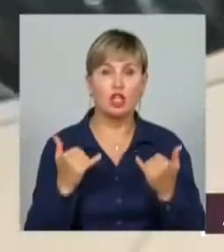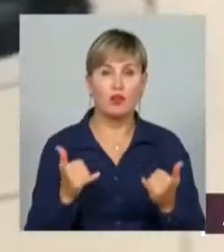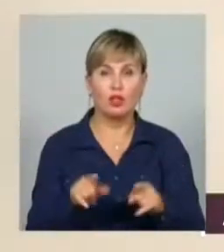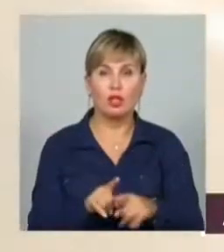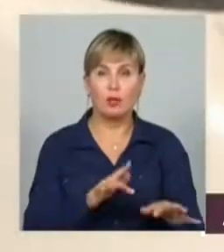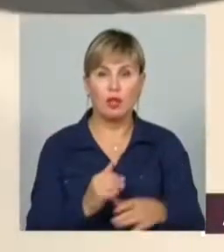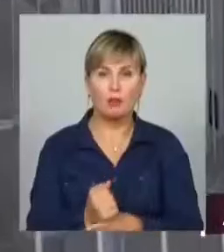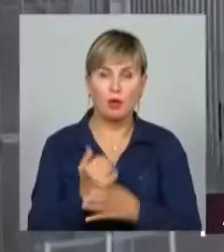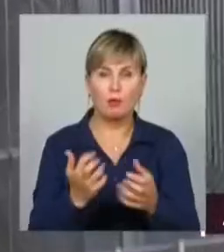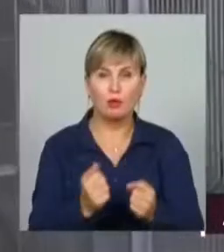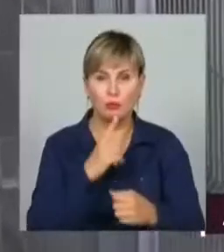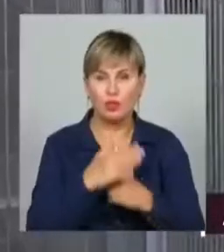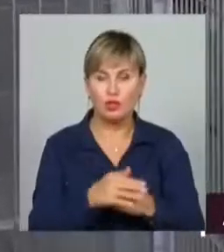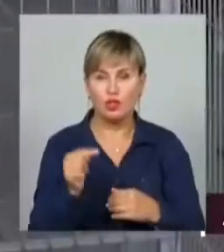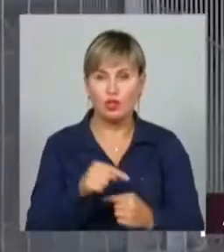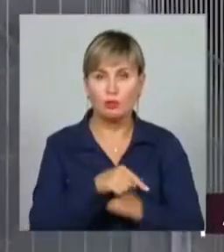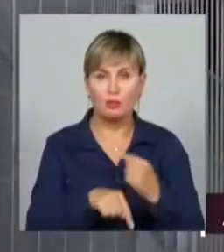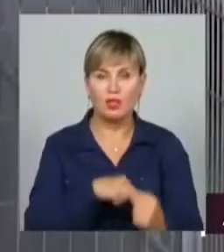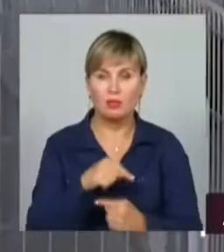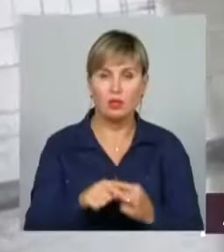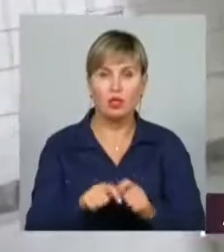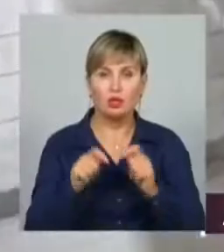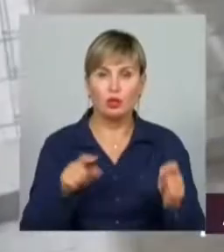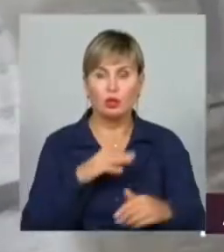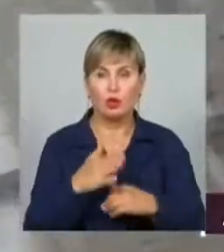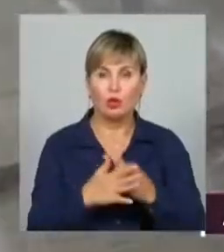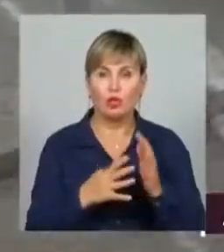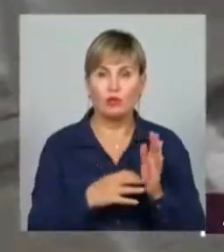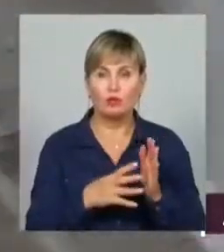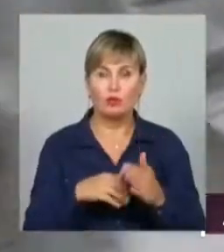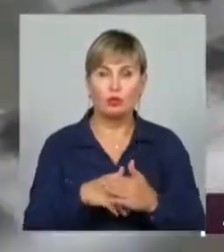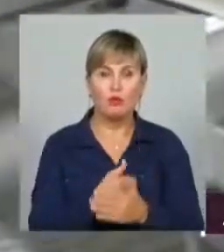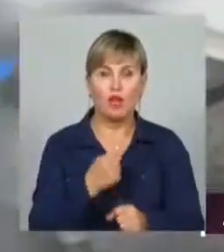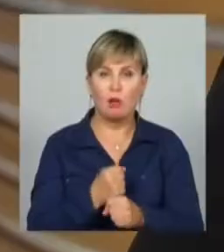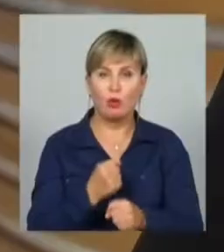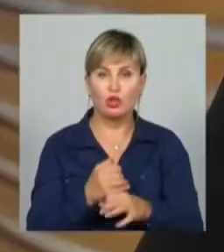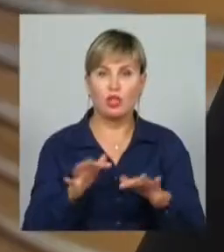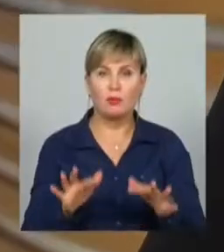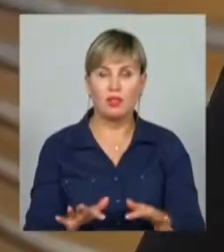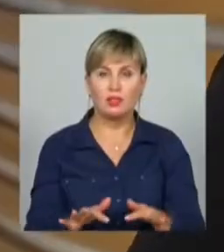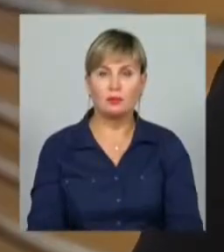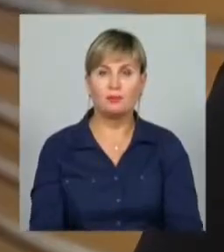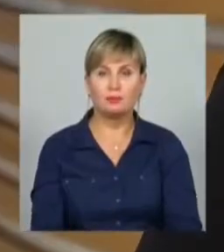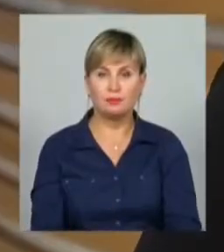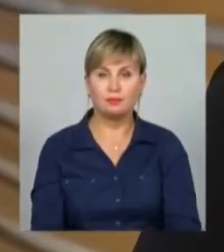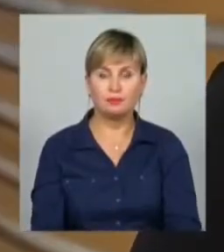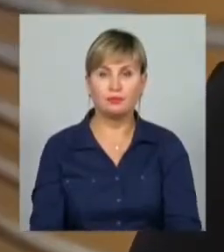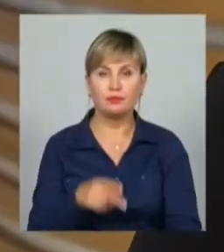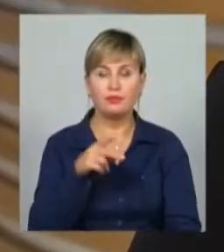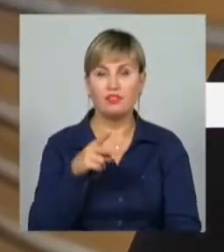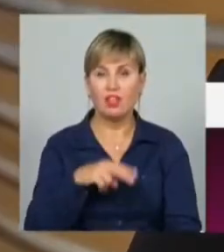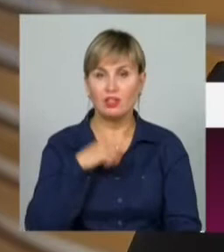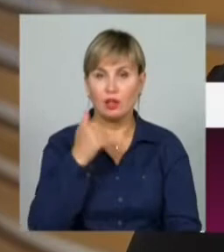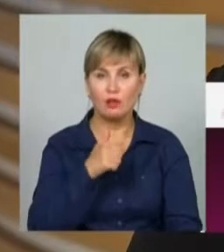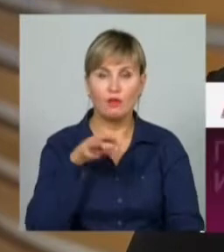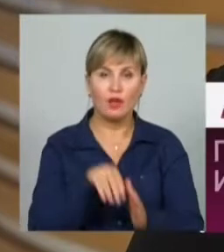поддержки получили почти 1000 предпринимателей. Создано около 900 новых рабочих мест. В 2020 году в рамках антикризисных